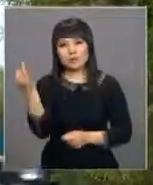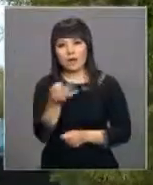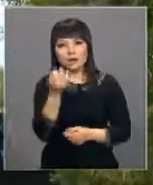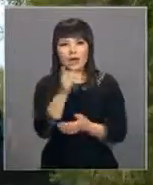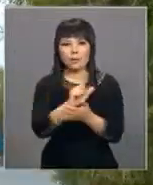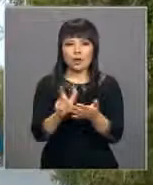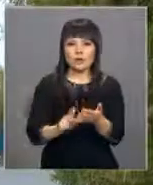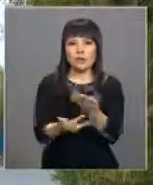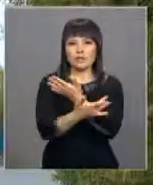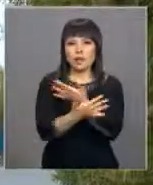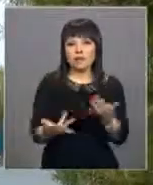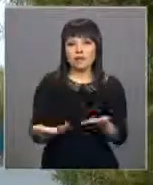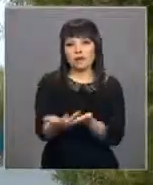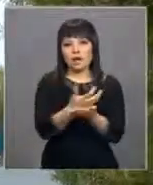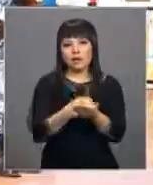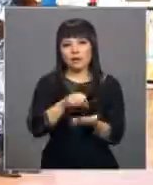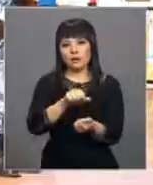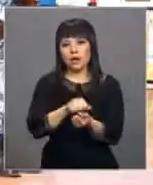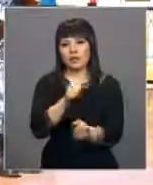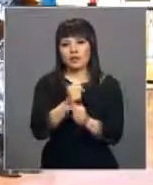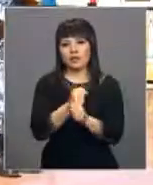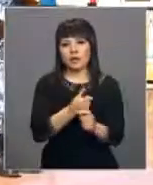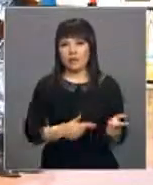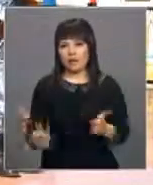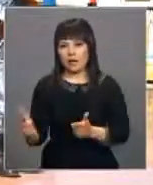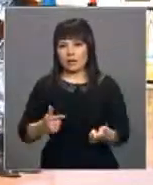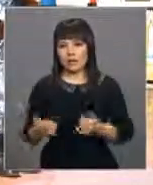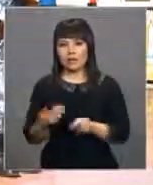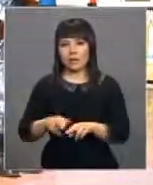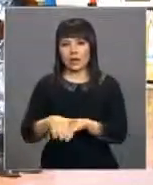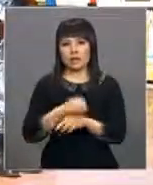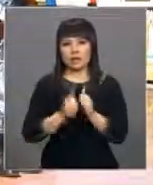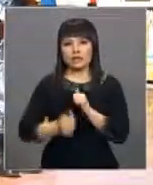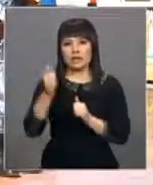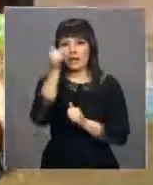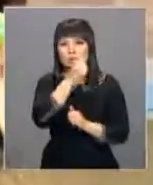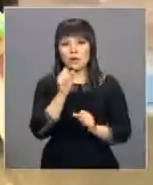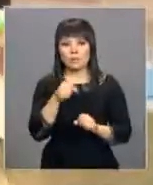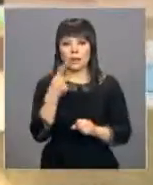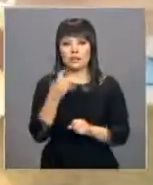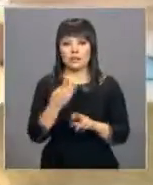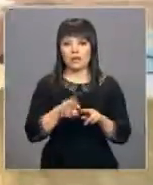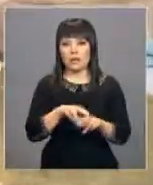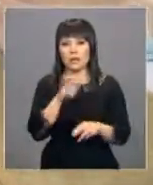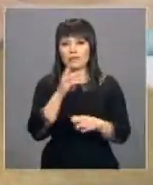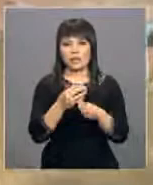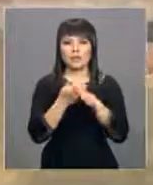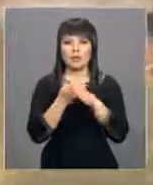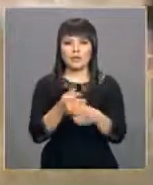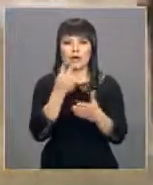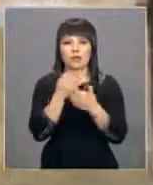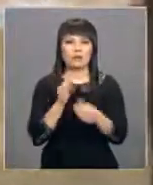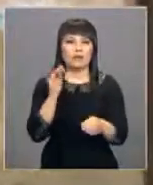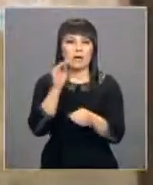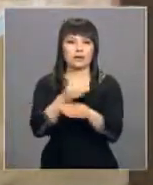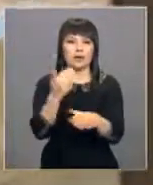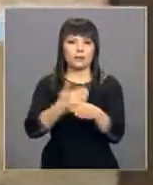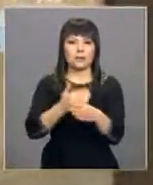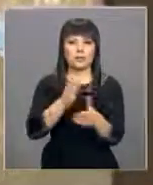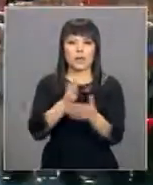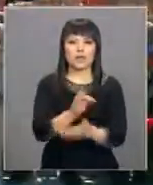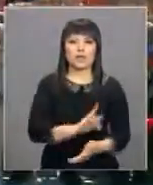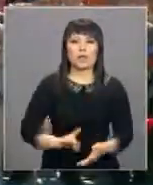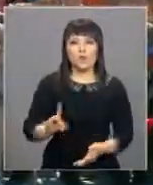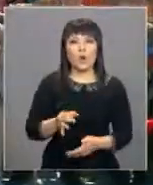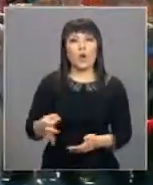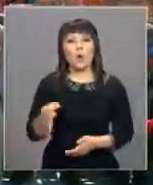мен очерктер жинақталып басылады. Сондай-ақ майдангерлерге жыл сайын берілетін бір реттік жәрдемақының да көлемі артты. Бұл мақсатқа